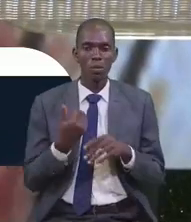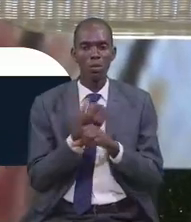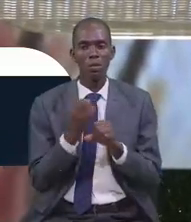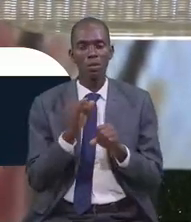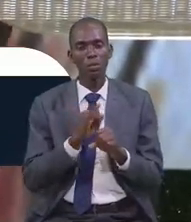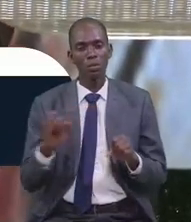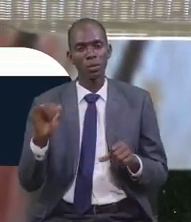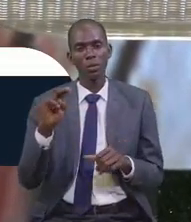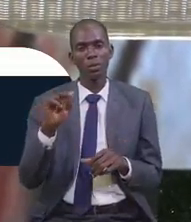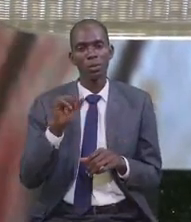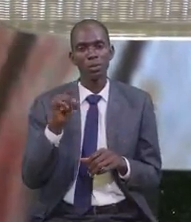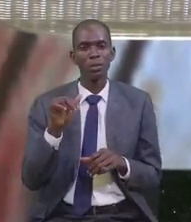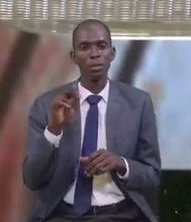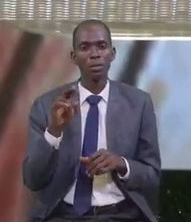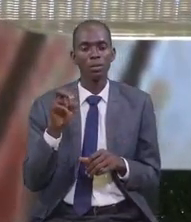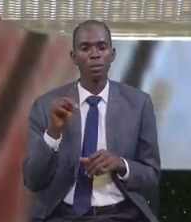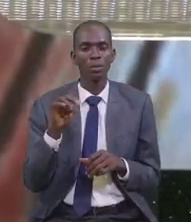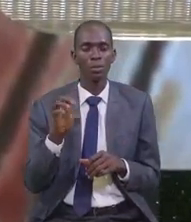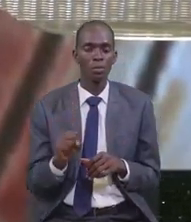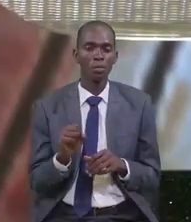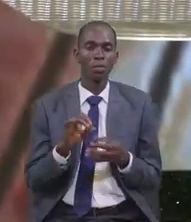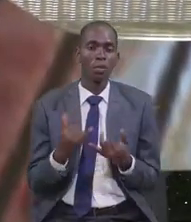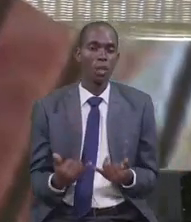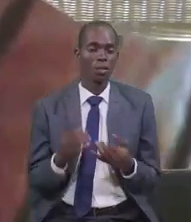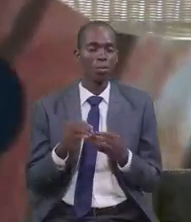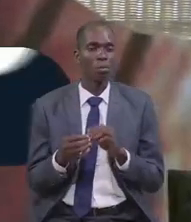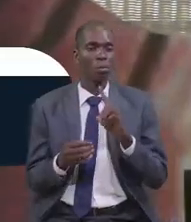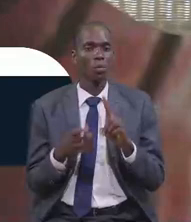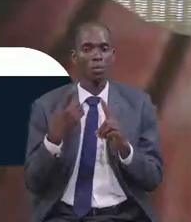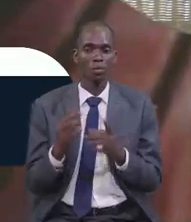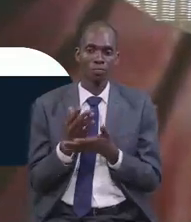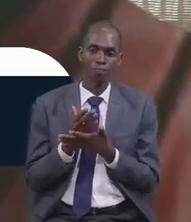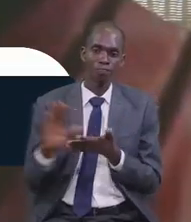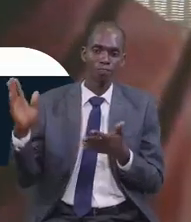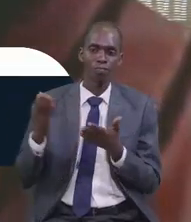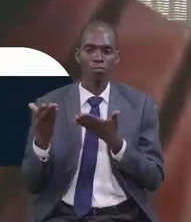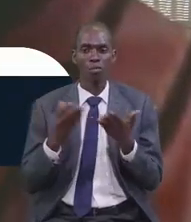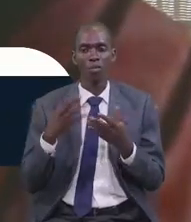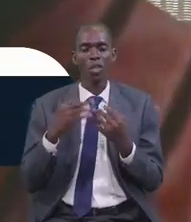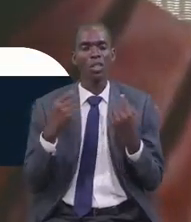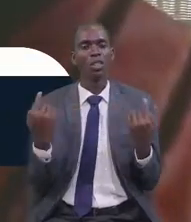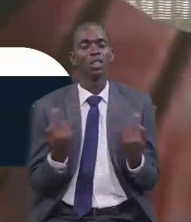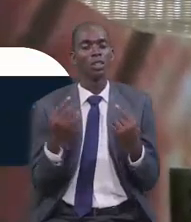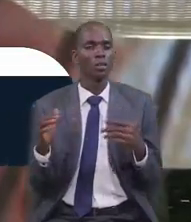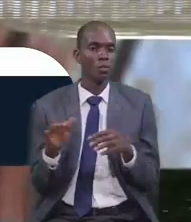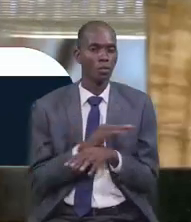âmes. Première partie, le service rejeté des indigènes